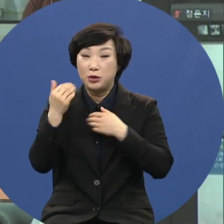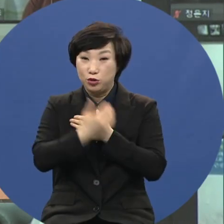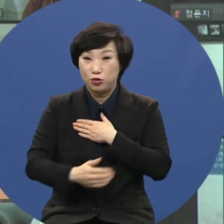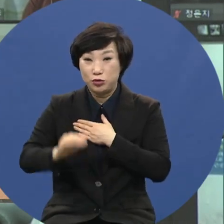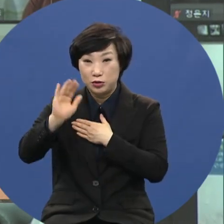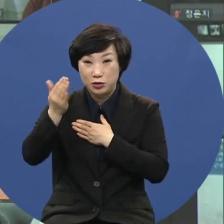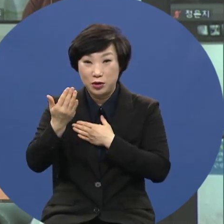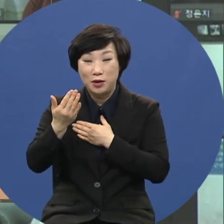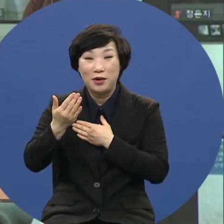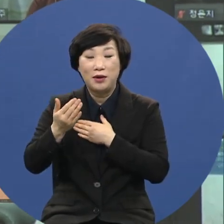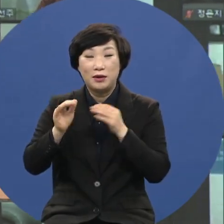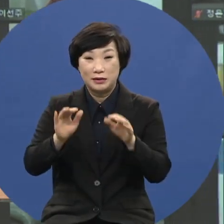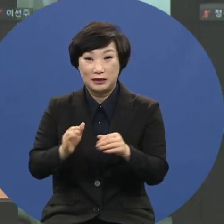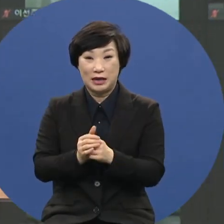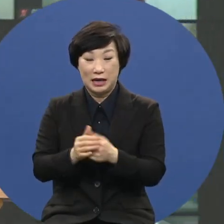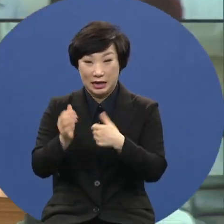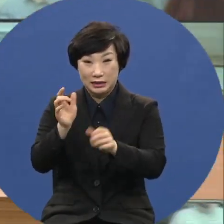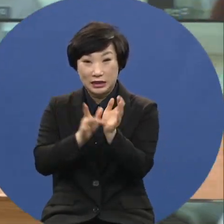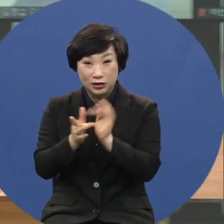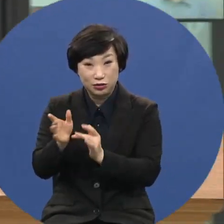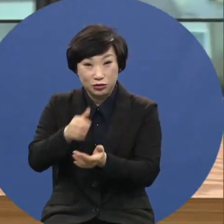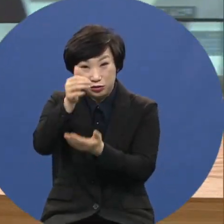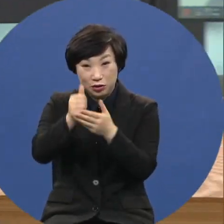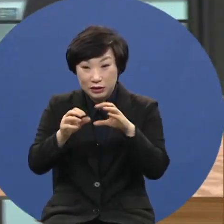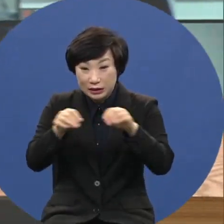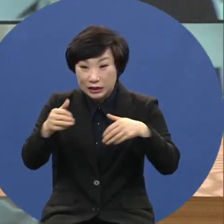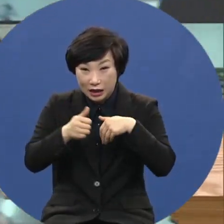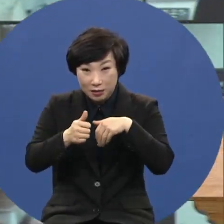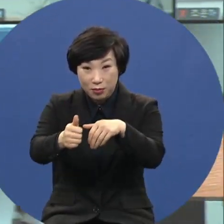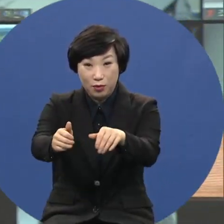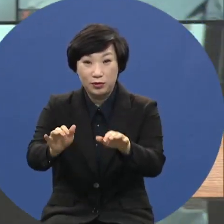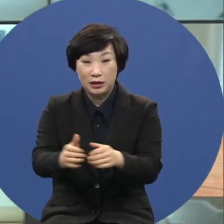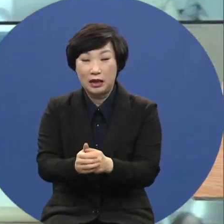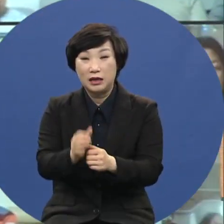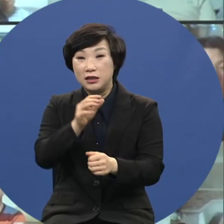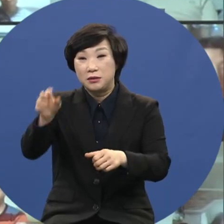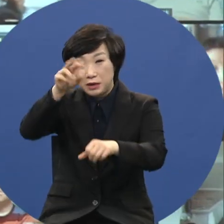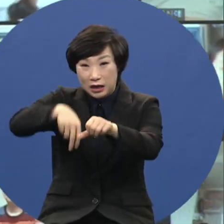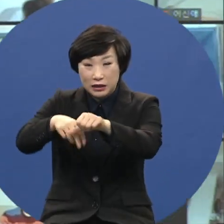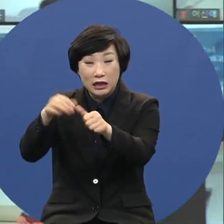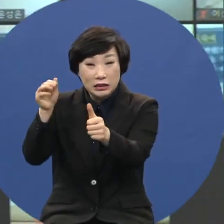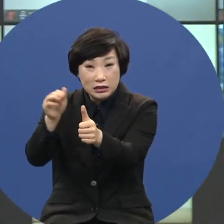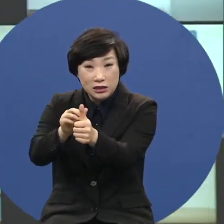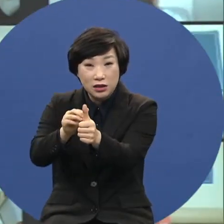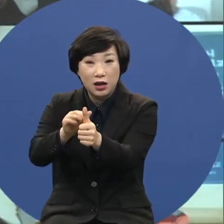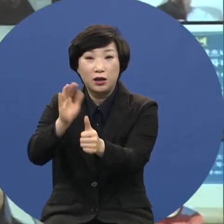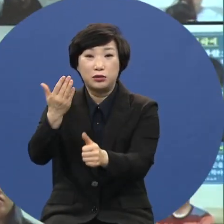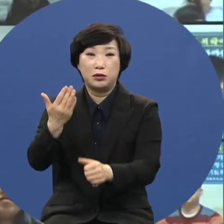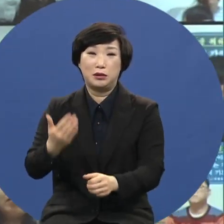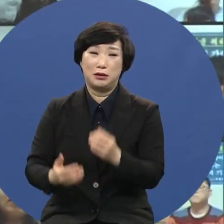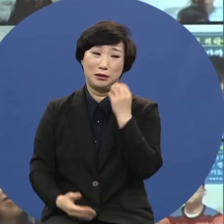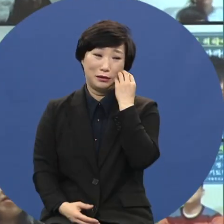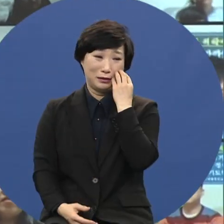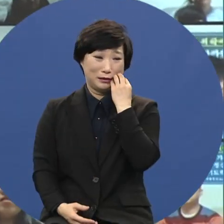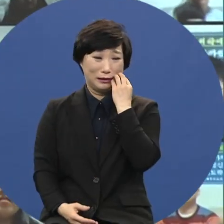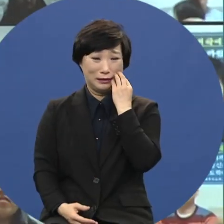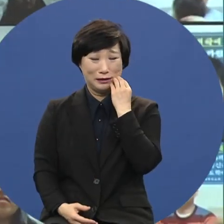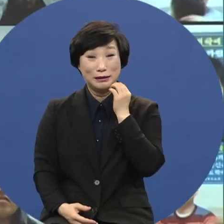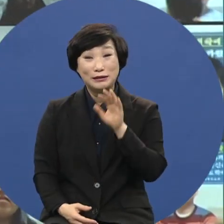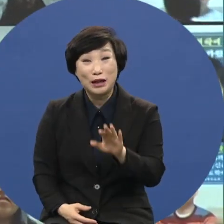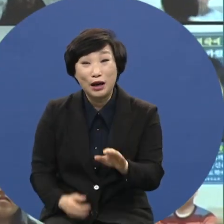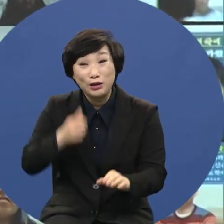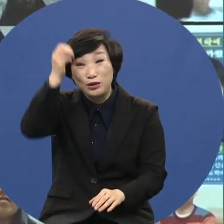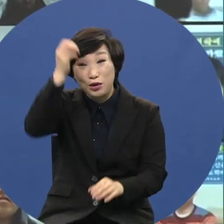육신이 되게 만들어서 아들을 이 땅에 보내도 찔려야 할 육신. 영은